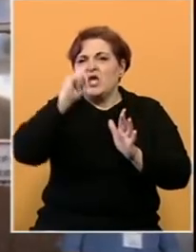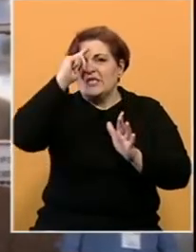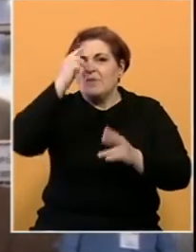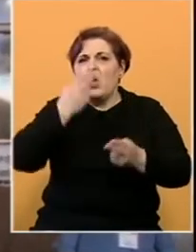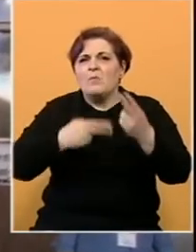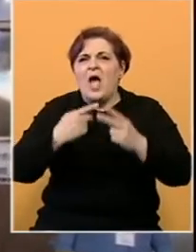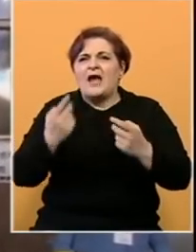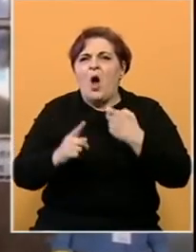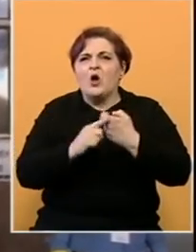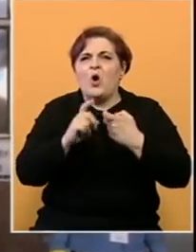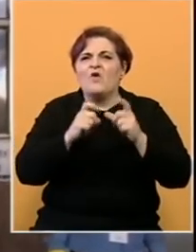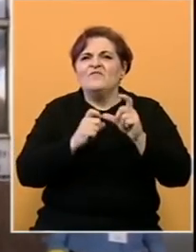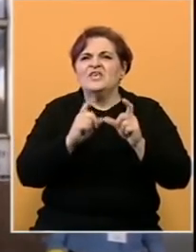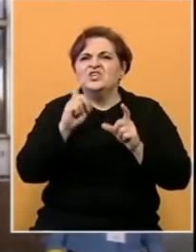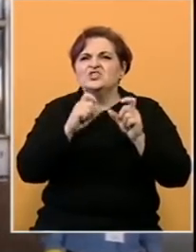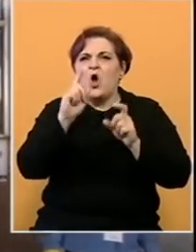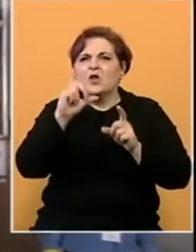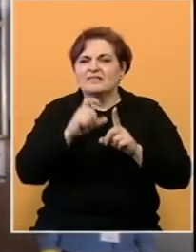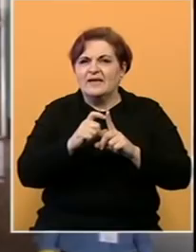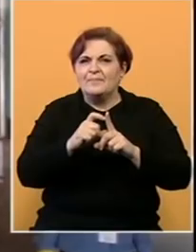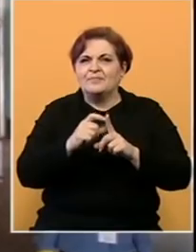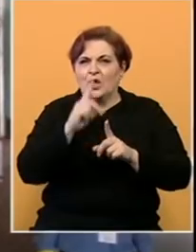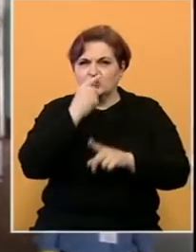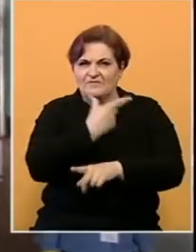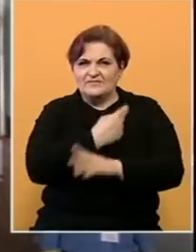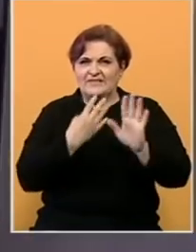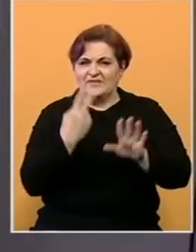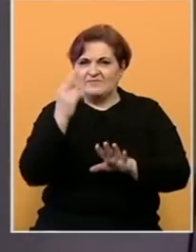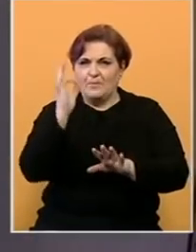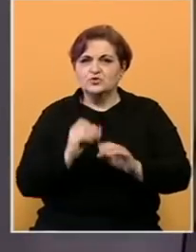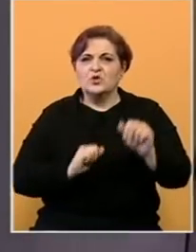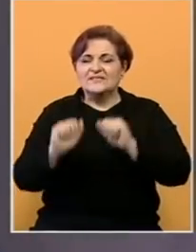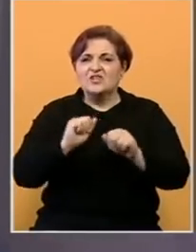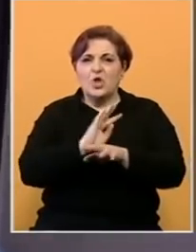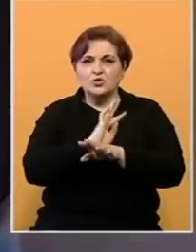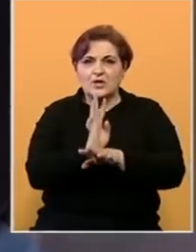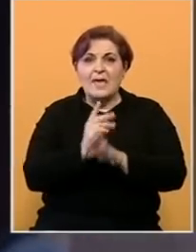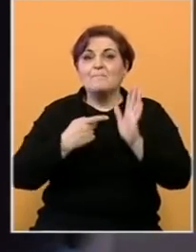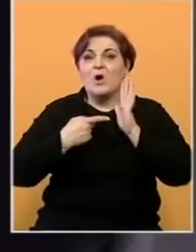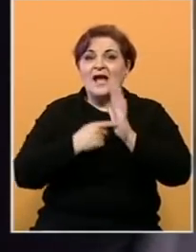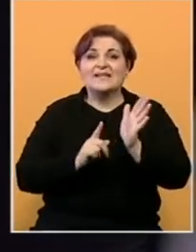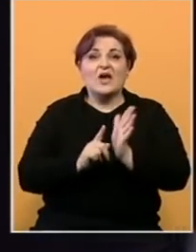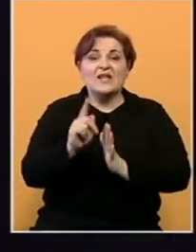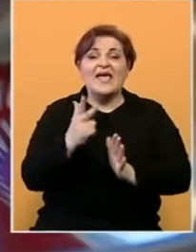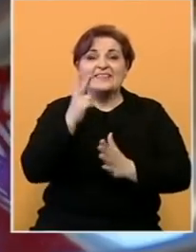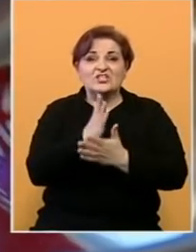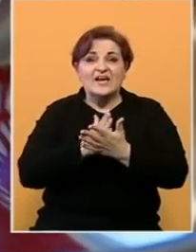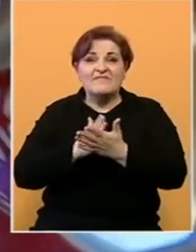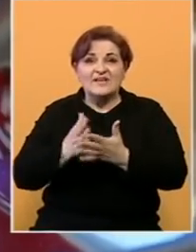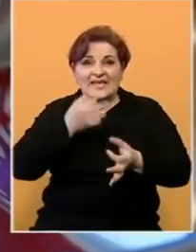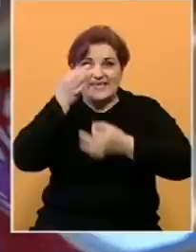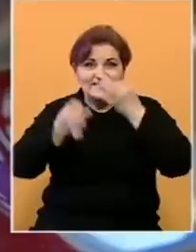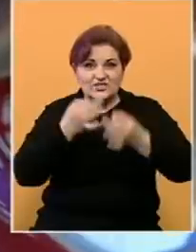imenom Covishield. Sputnik V pruža oko 92% zaštite od COVID-19, pokazali su rezultati treće